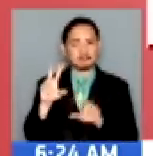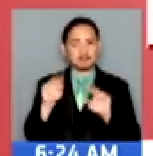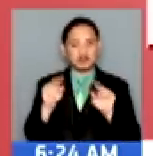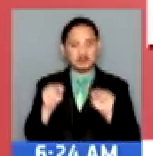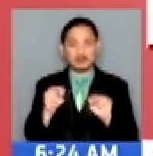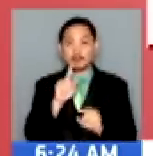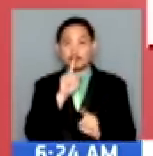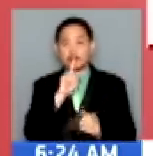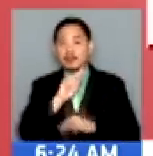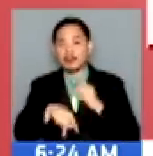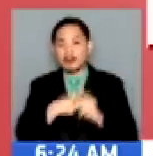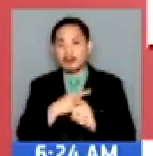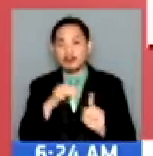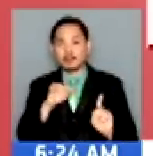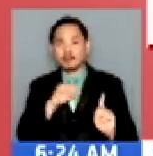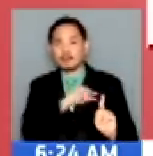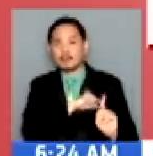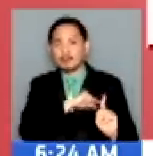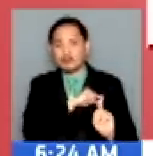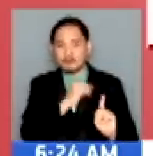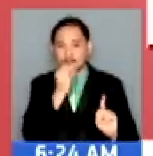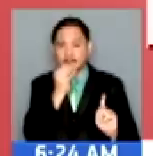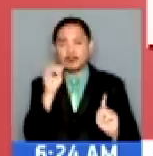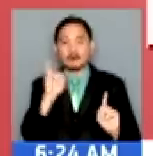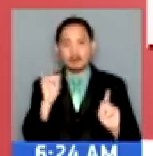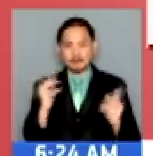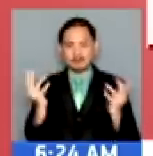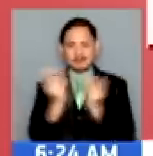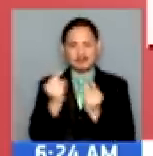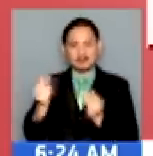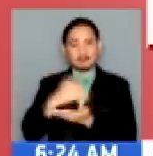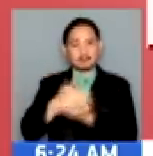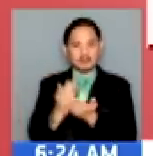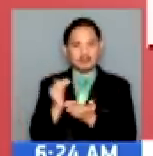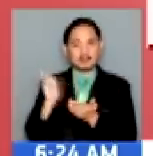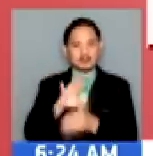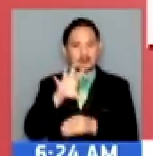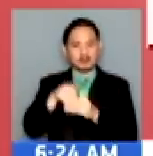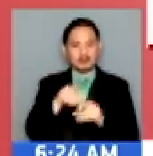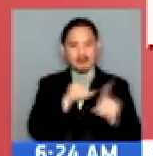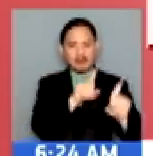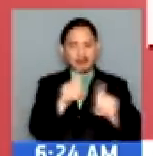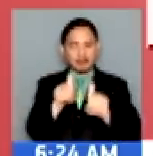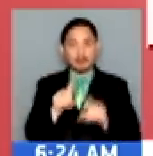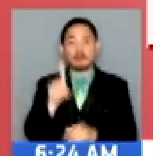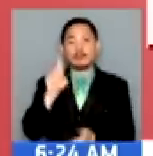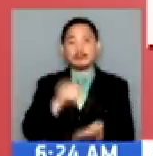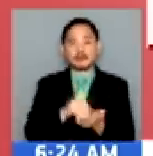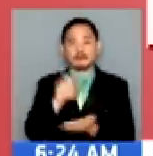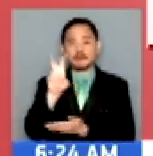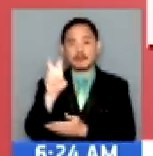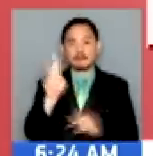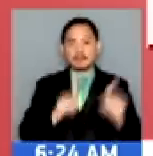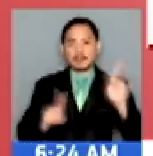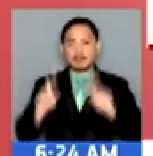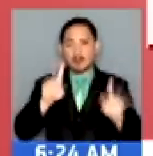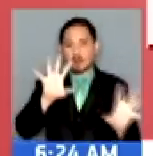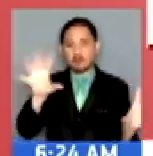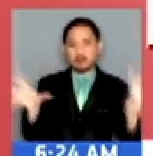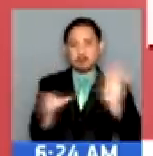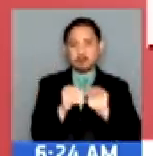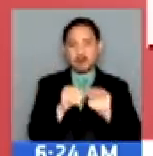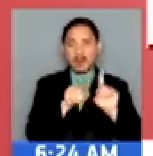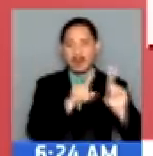sa survey ang budget ng pamilya sa pagkain. 1,200 respondents ang sumagot sa survey na ginawa nitong March 26